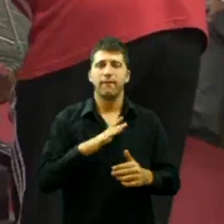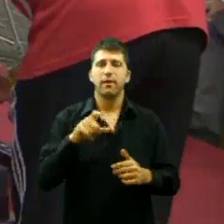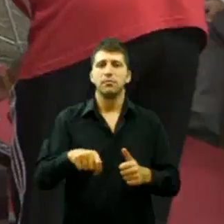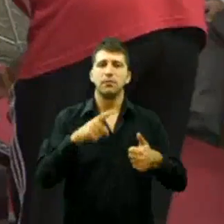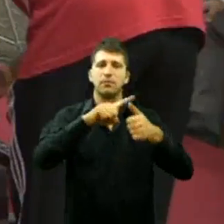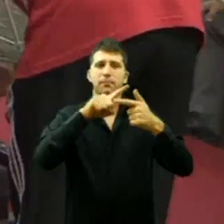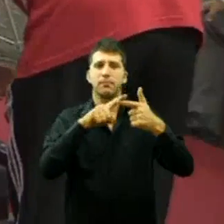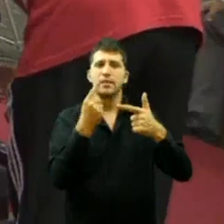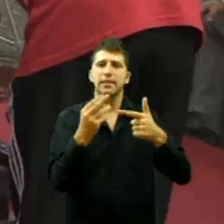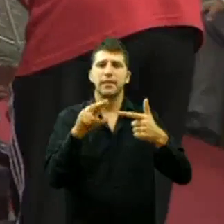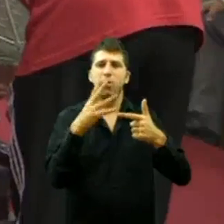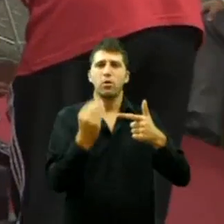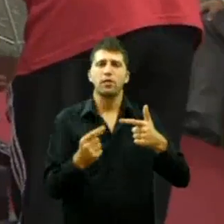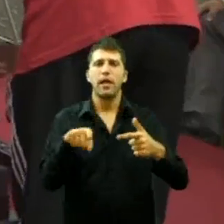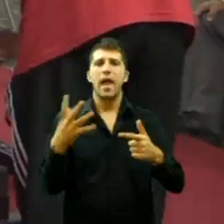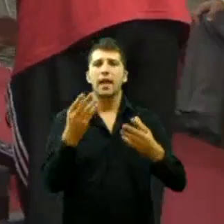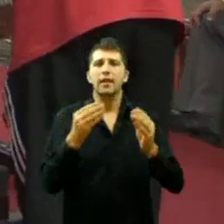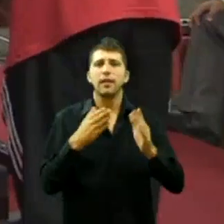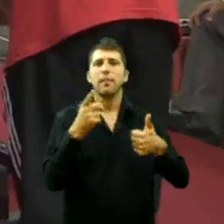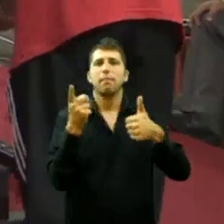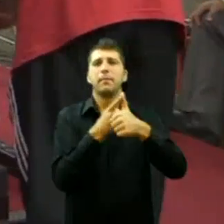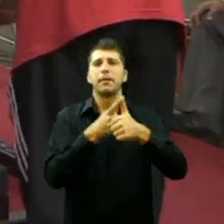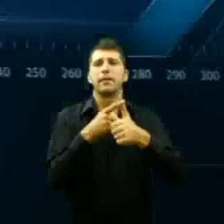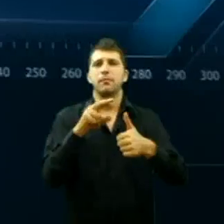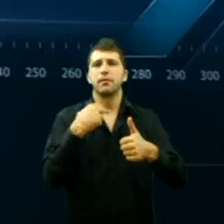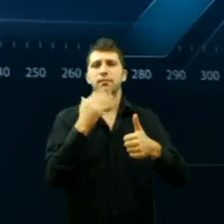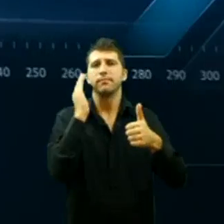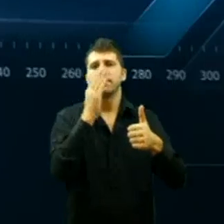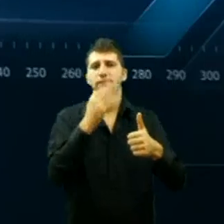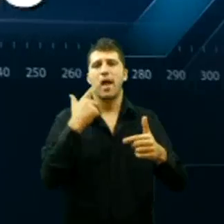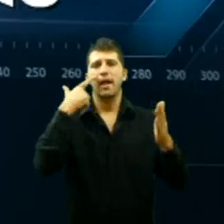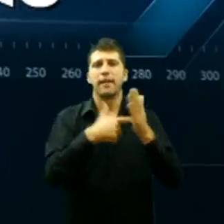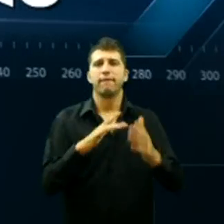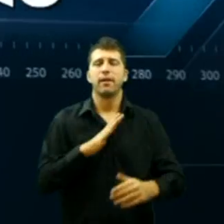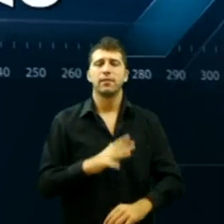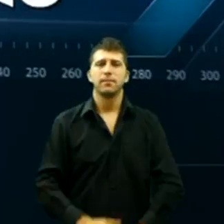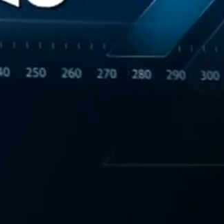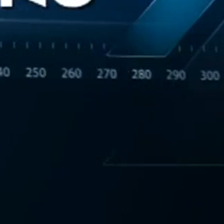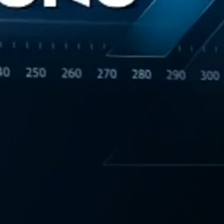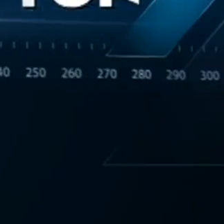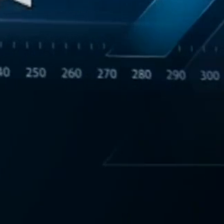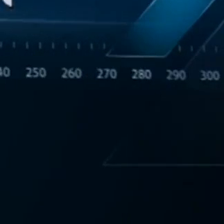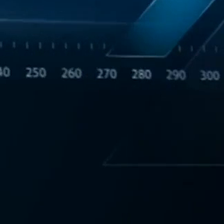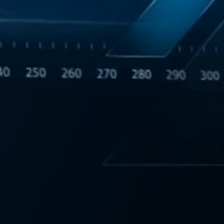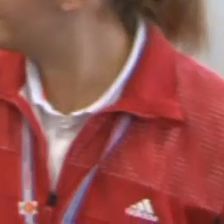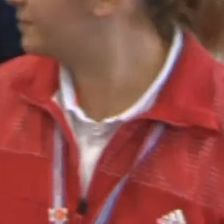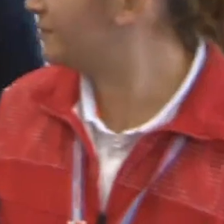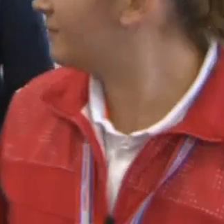İyi durumda gidiyoruz. En iyi şekilde de bire doğru saldıracağız. Haber turu yazdı.